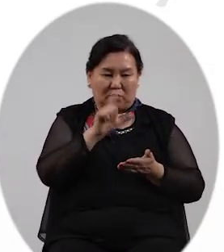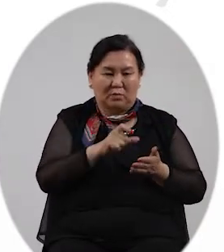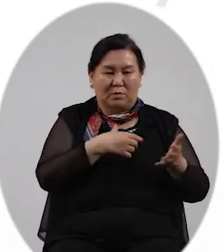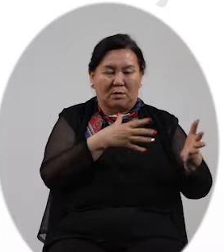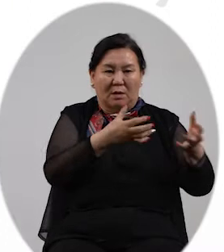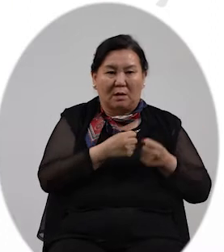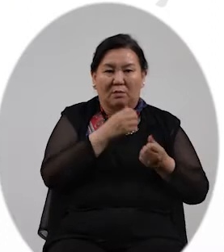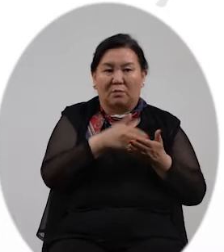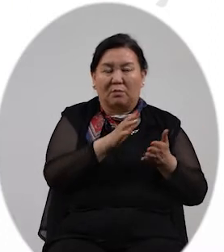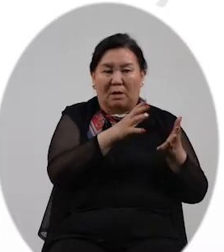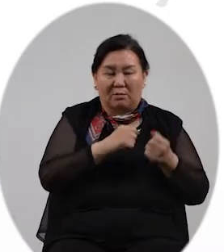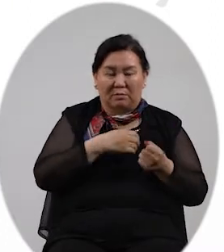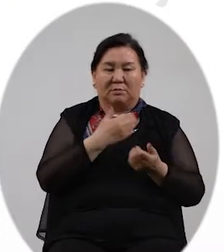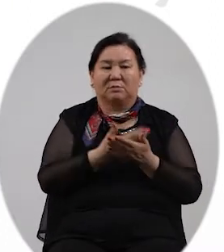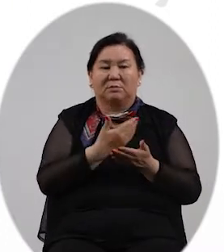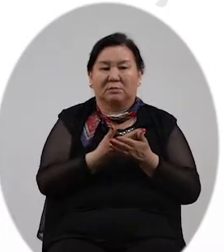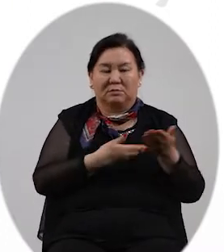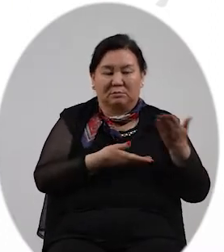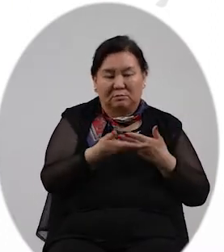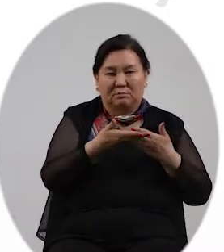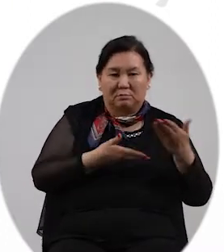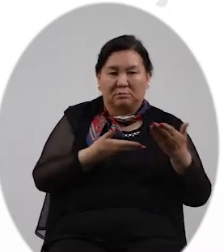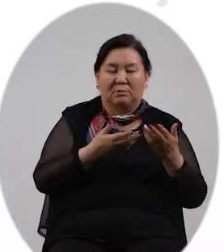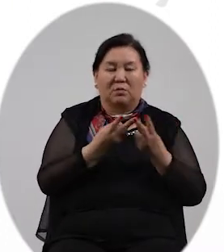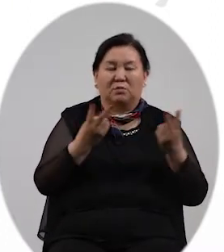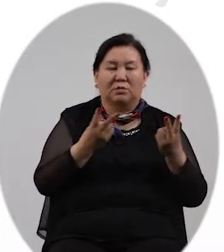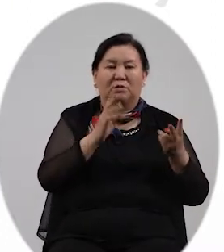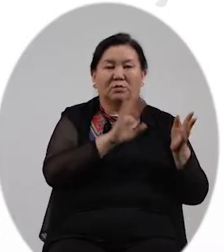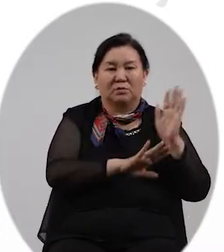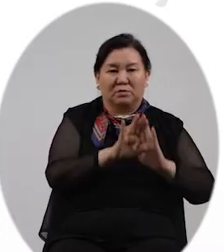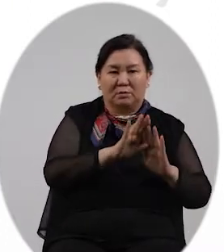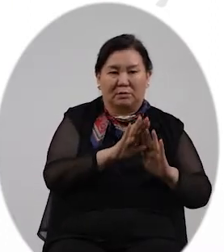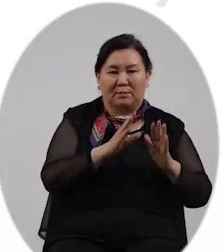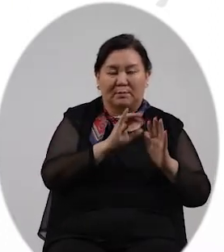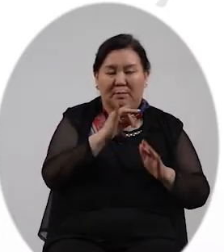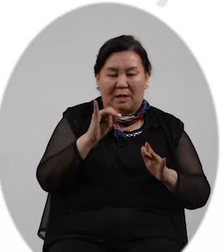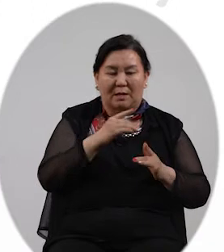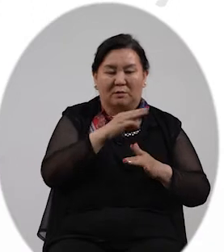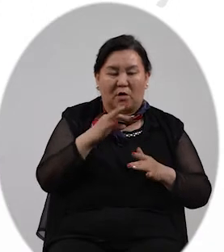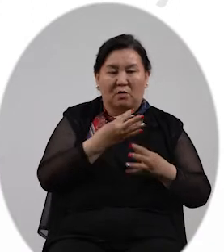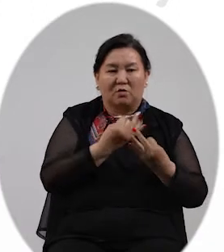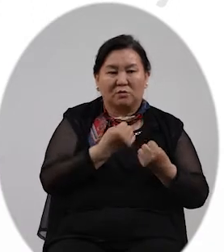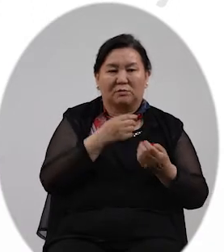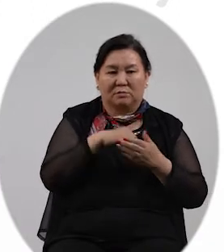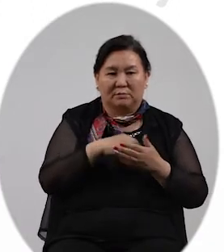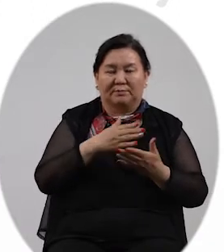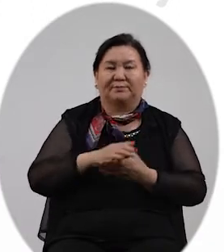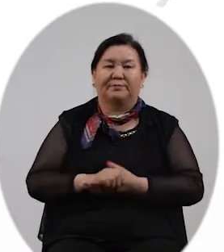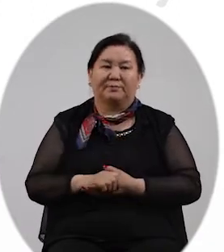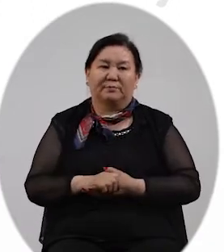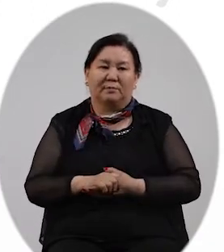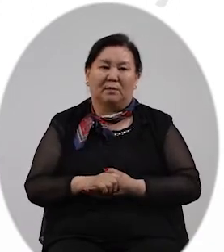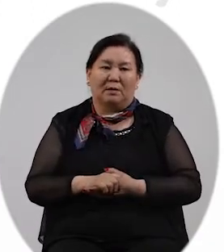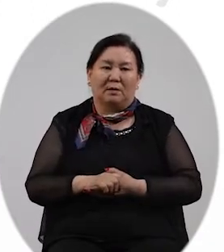мөн бас худалдагч худалдаа авахч талын хооронд шилжих гэж байгаа бараа бүтээгдэхүүн түүний тоо хэмжээний талаар энэ дээр орж ирнэ гэсэн үг ахна